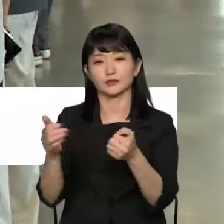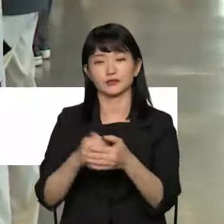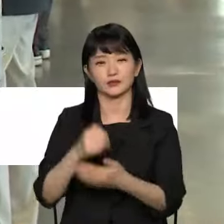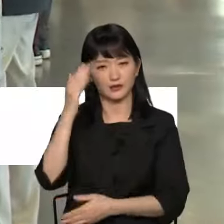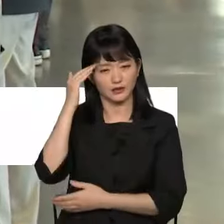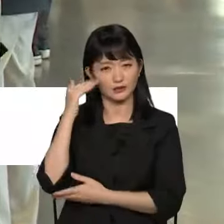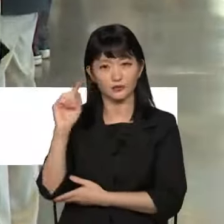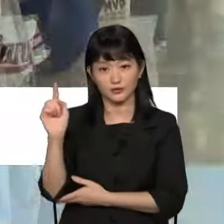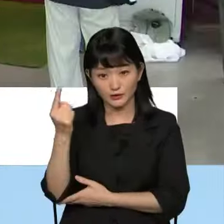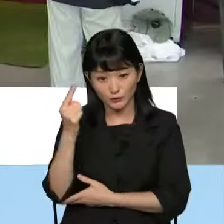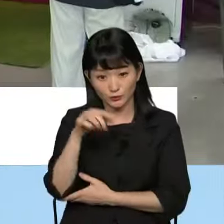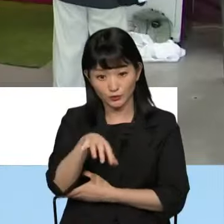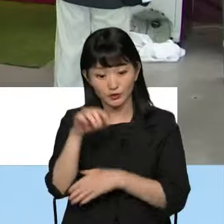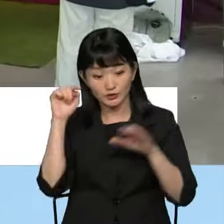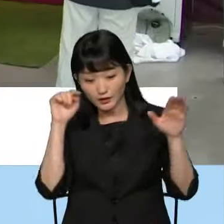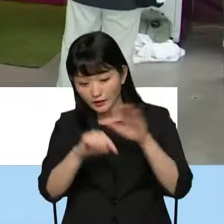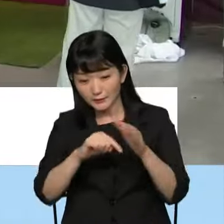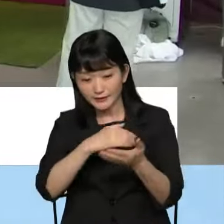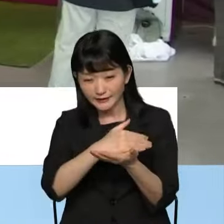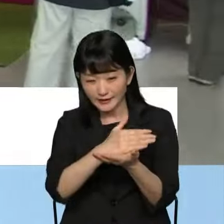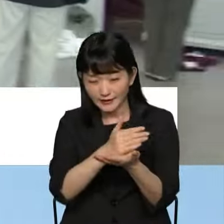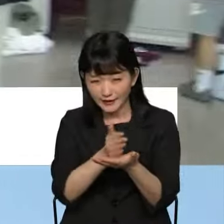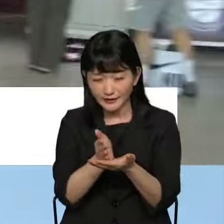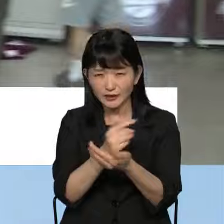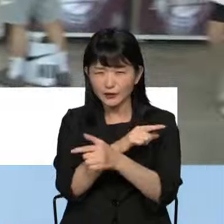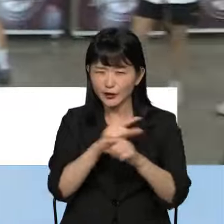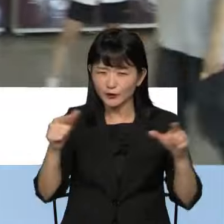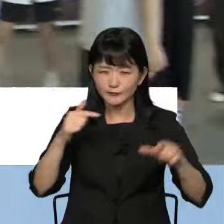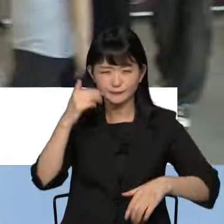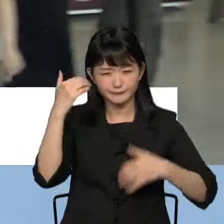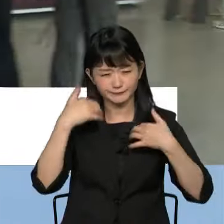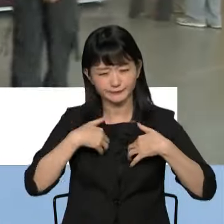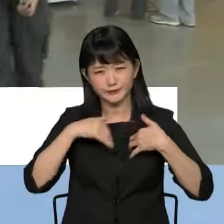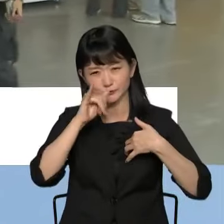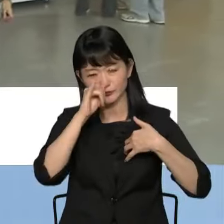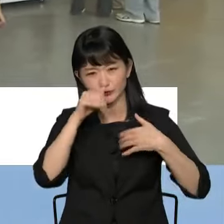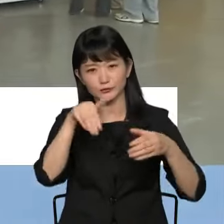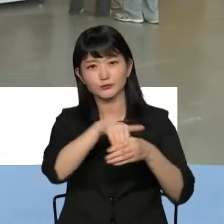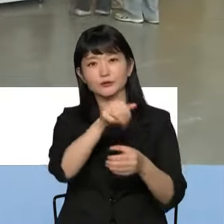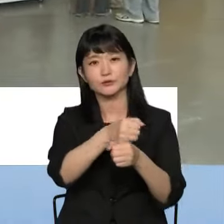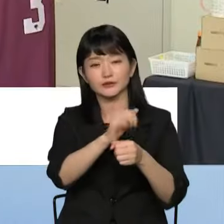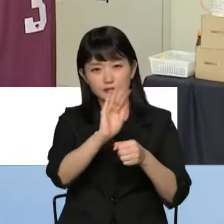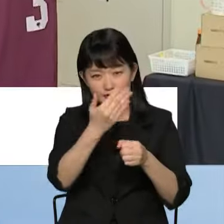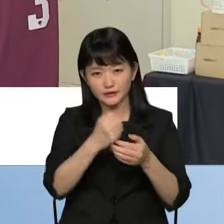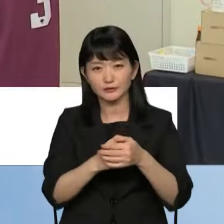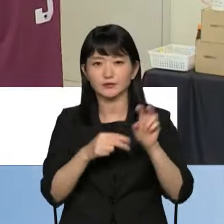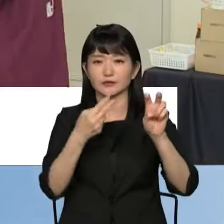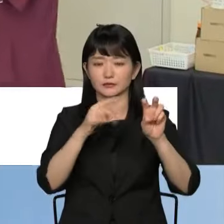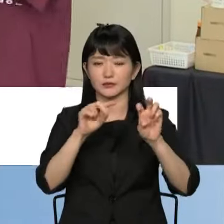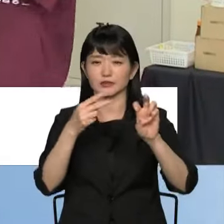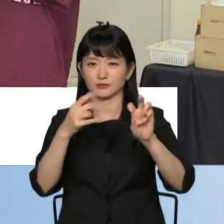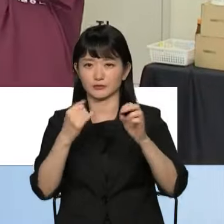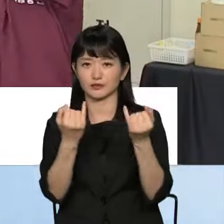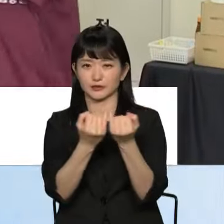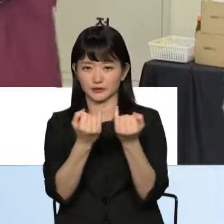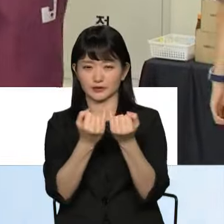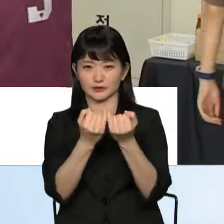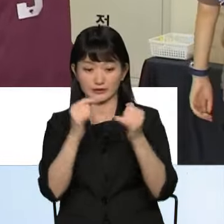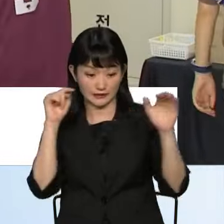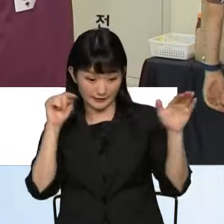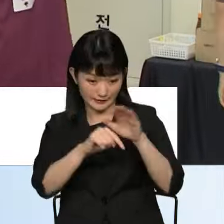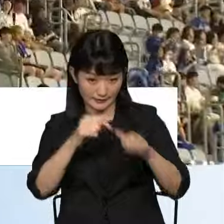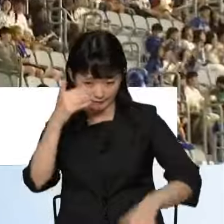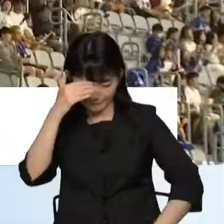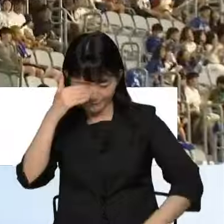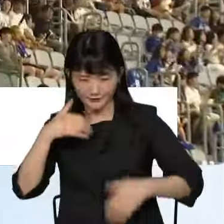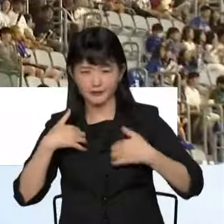야구장에 가면은 굉장히 다양한 것들을 즐길 수 있는 그 문화가 형성이 됐기 때문에 20대, 30대 이 여성분들이 특히나 즐겁게